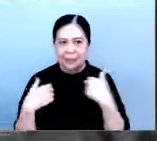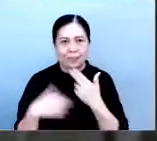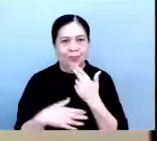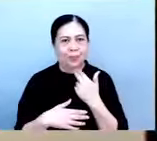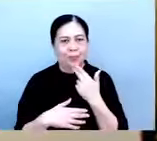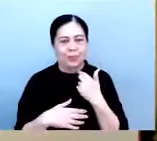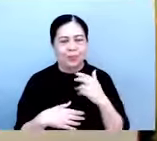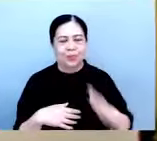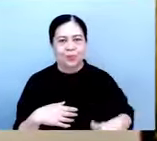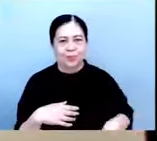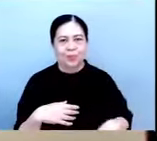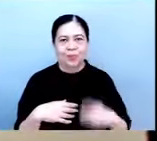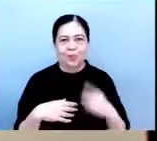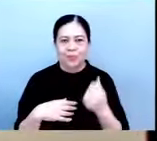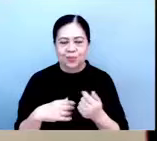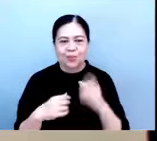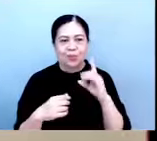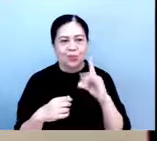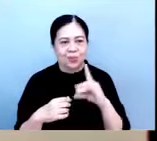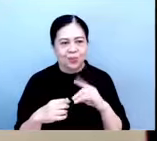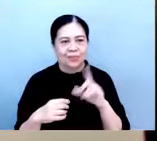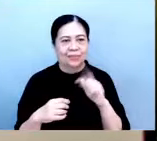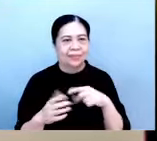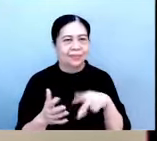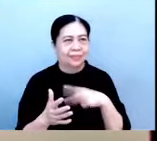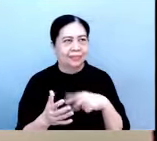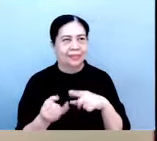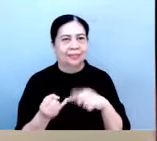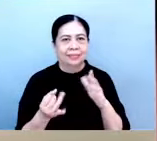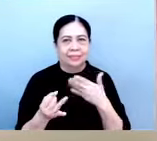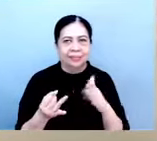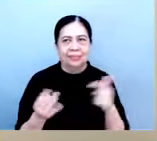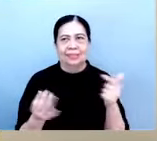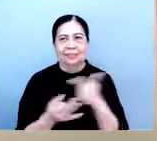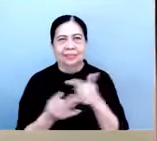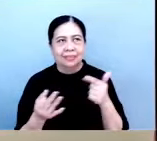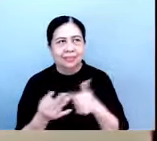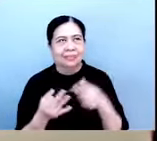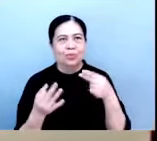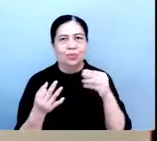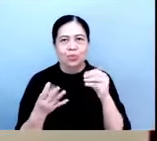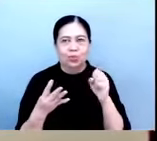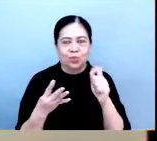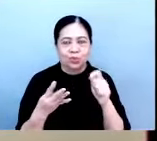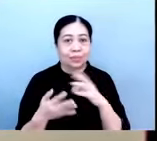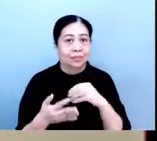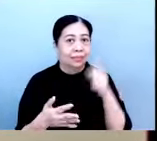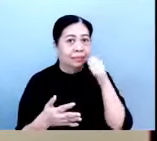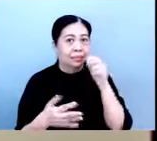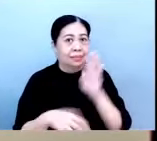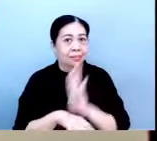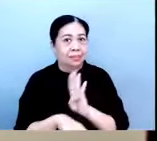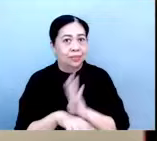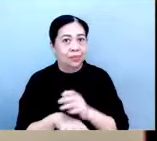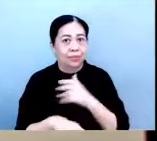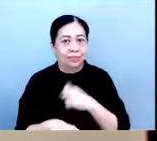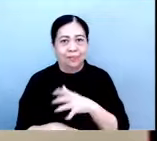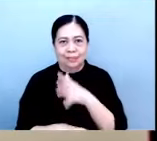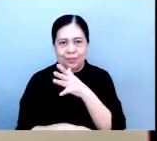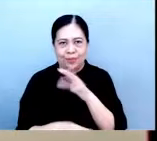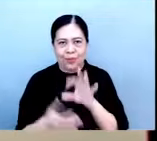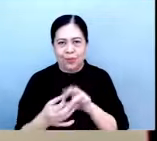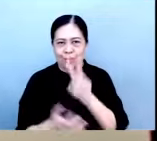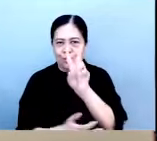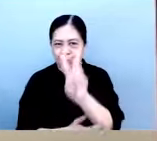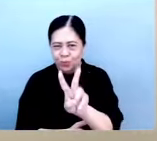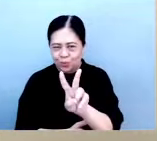doggy. Isa siyang dancer, singer, comedian, host at businesswoman and mama of two. Naku,